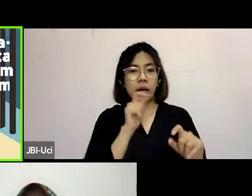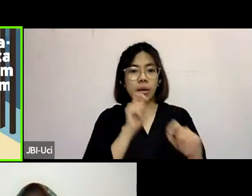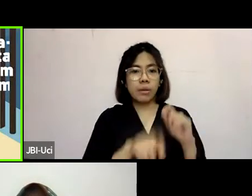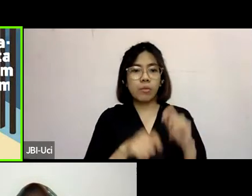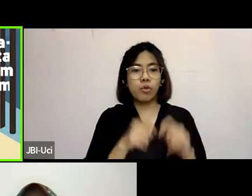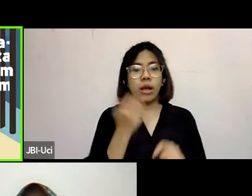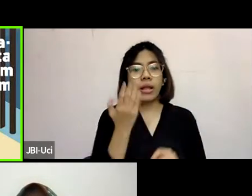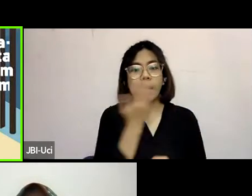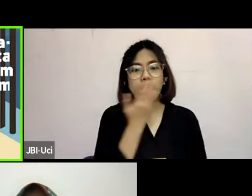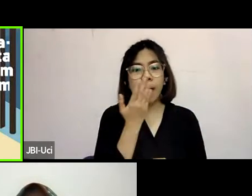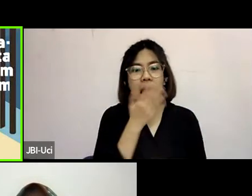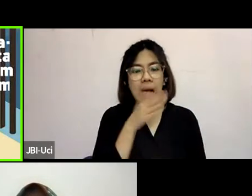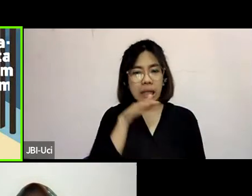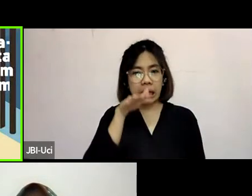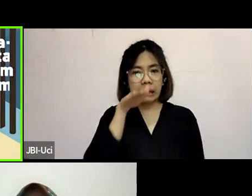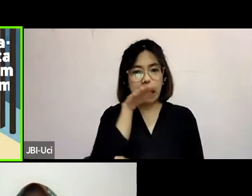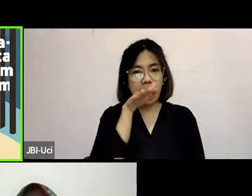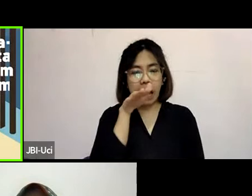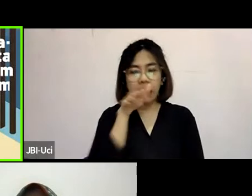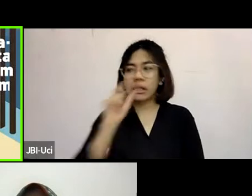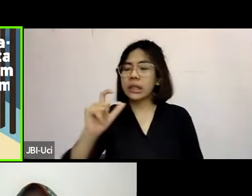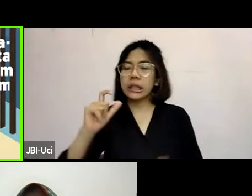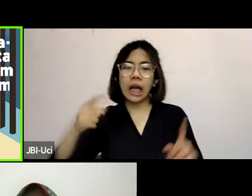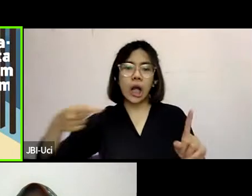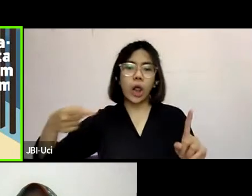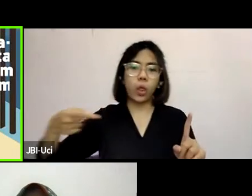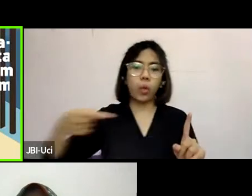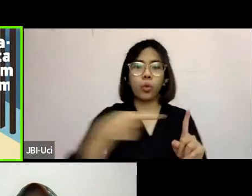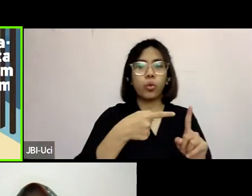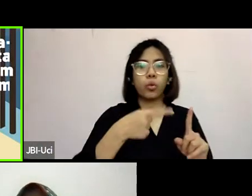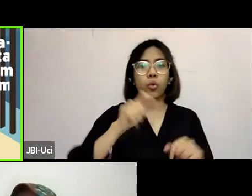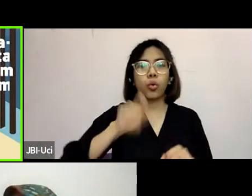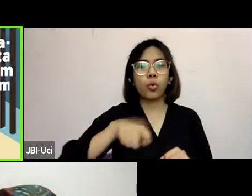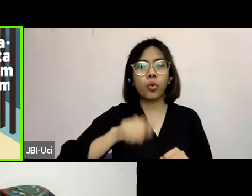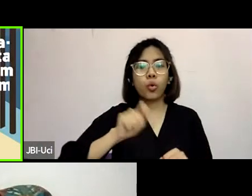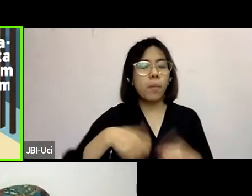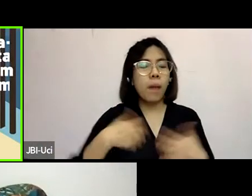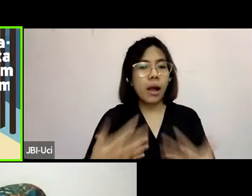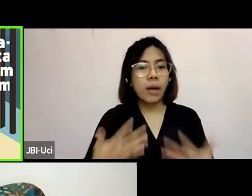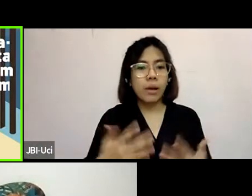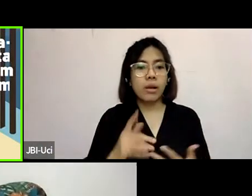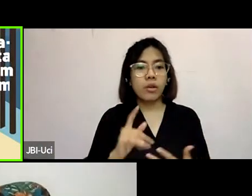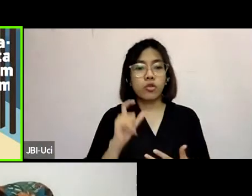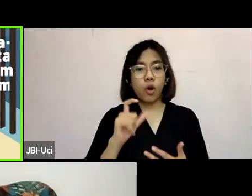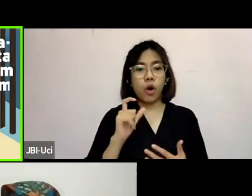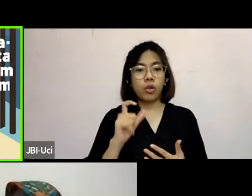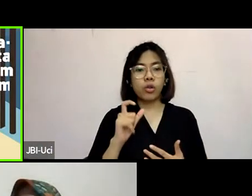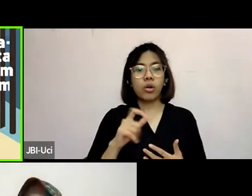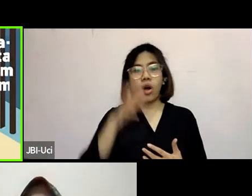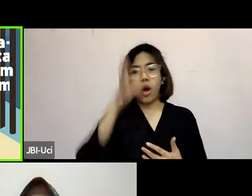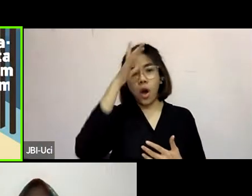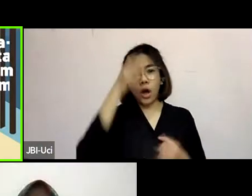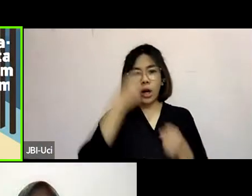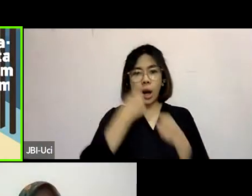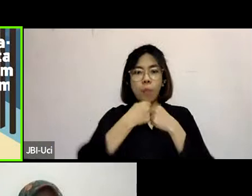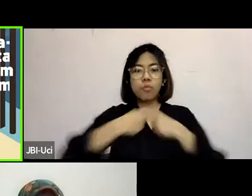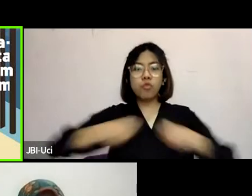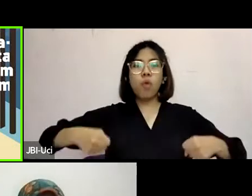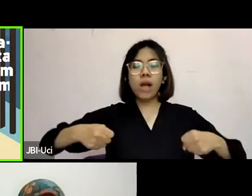jahat saya pikir ini tadi ya soal Bagaimana penguasa tekan ha instrumen bahasa itu ya untuk Island